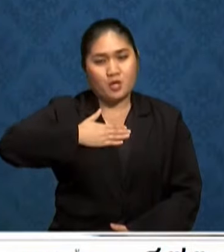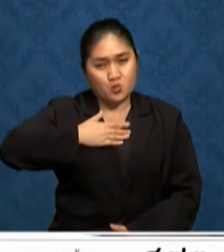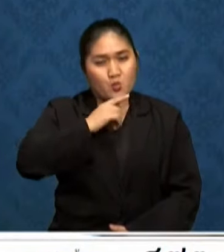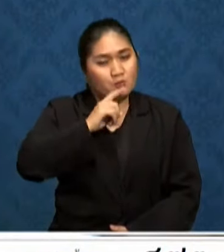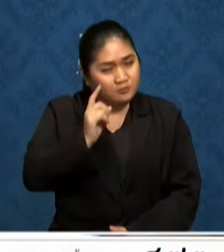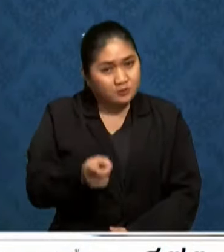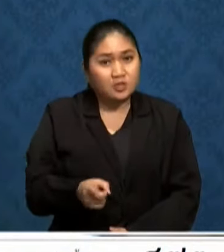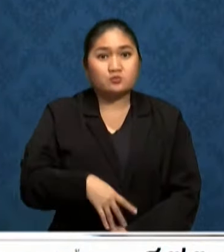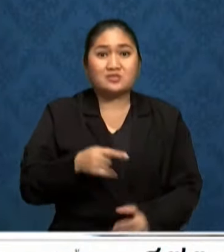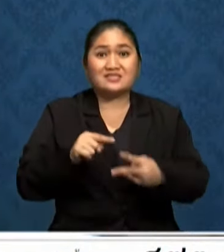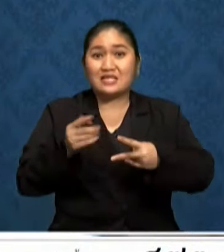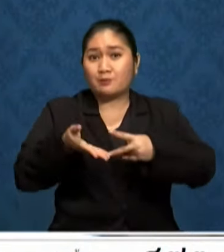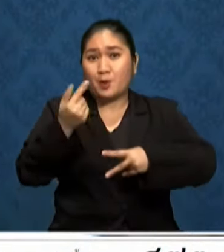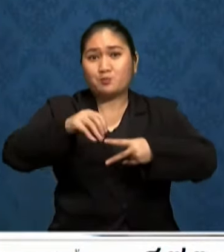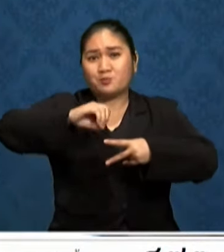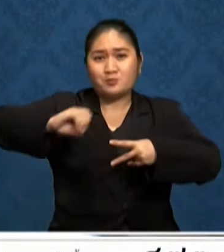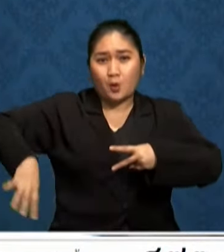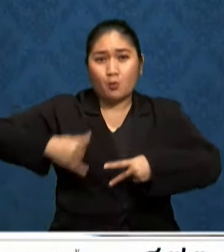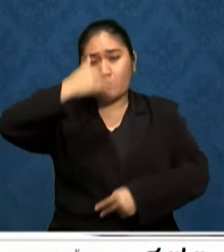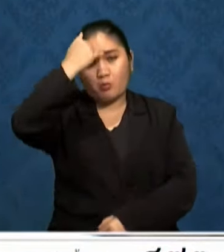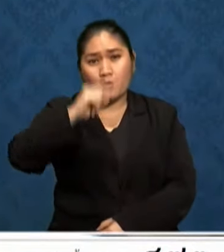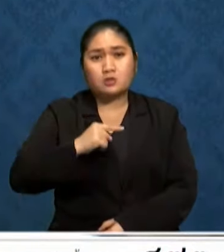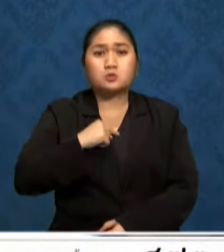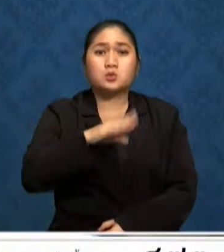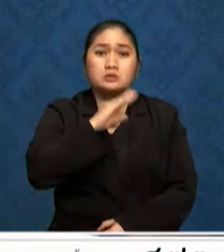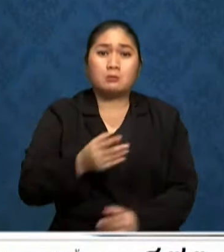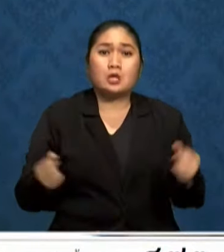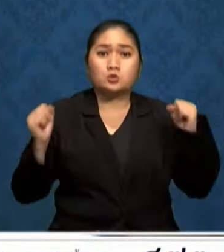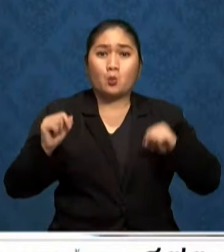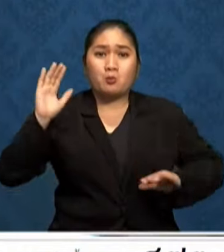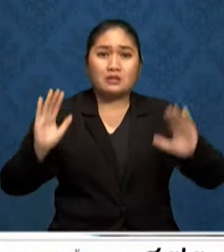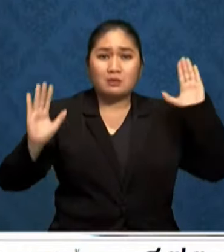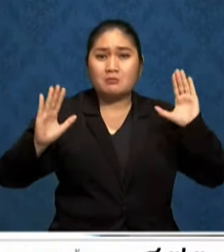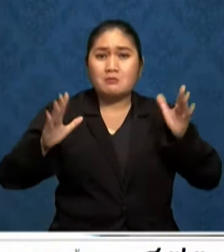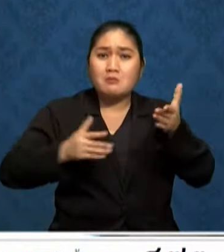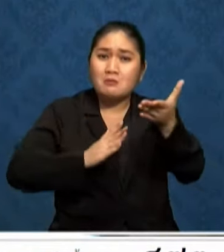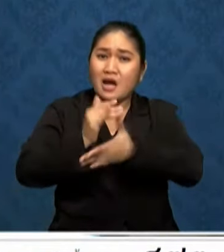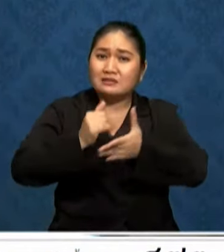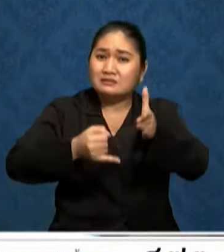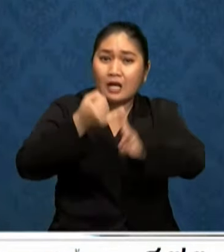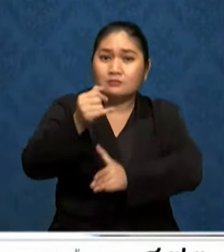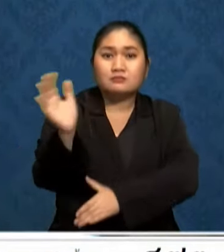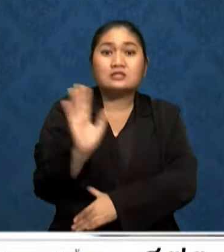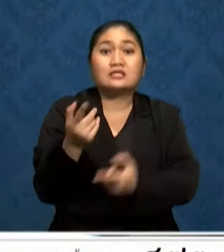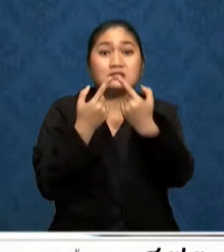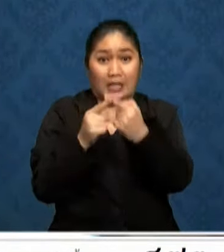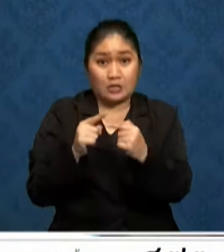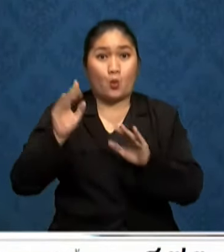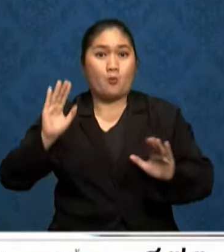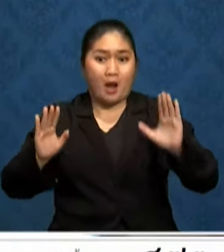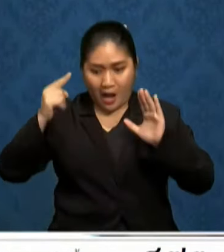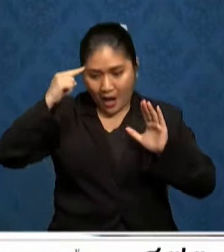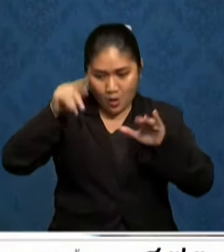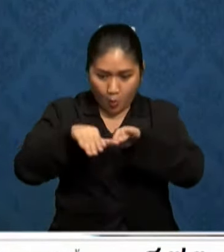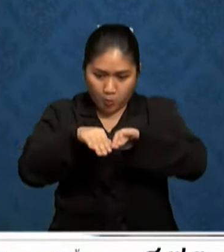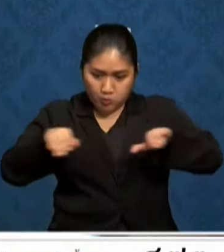ี่ผมเส balancing Vernon ว่จะืฉับนออกนั้นมนไมใช่เพทำใหประชามตินั้นผ่านงายขึ LEแต่เพื่ทำใหประชามตินั้นมีกระติกา